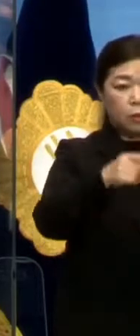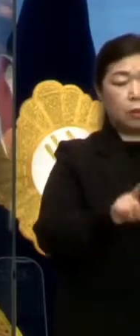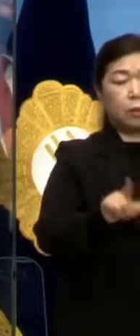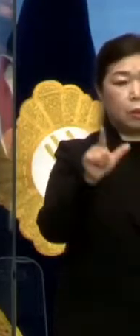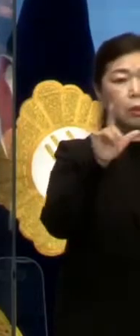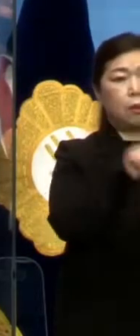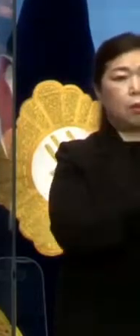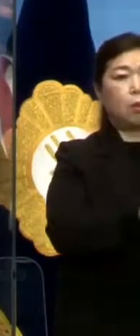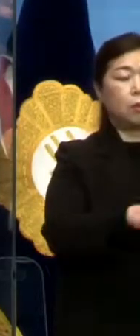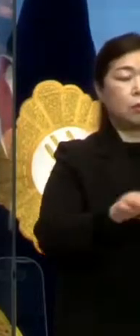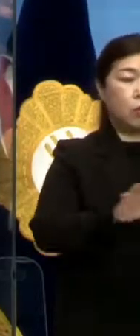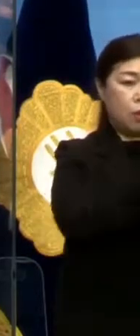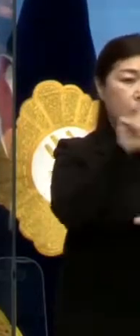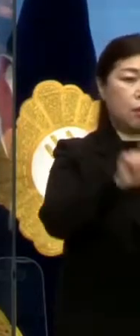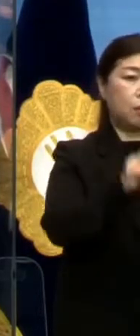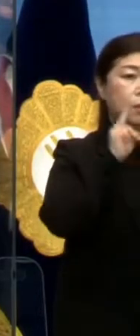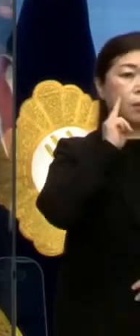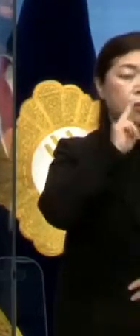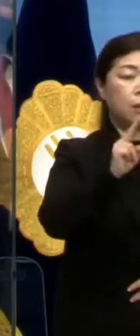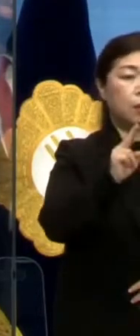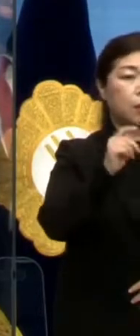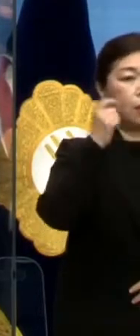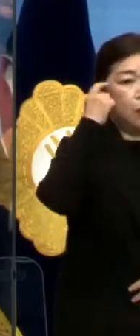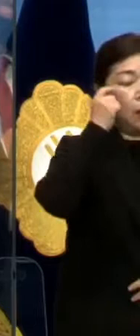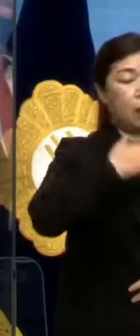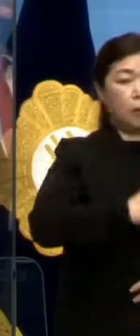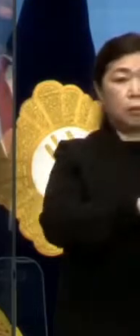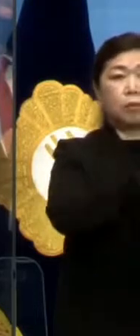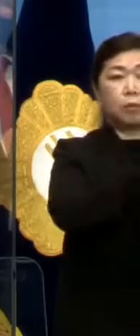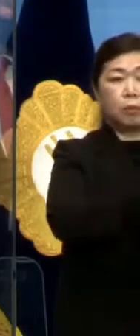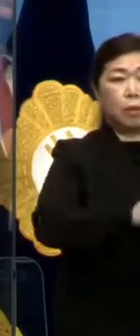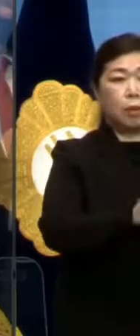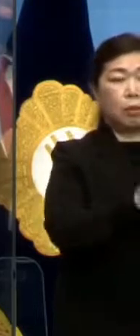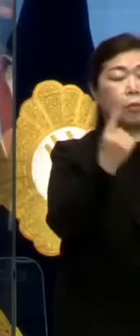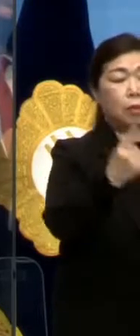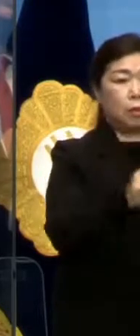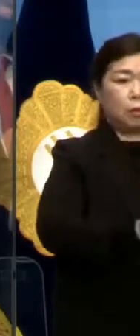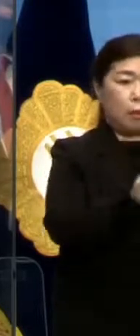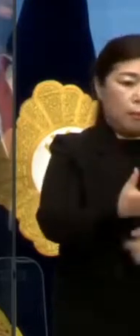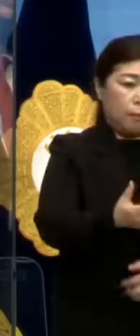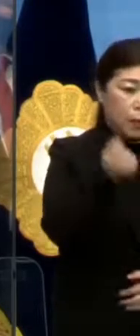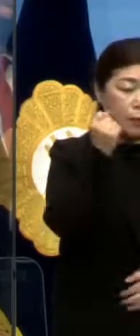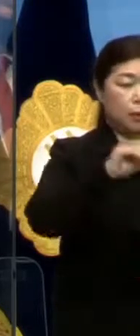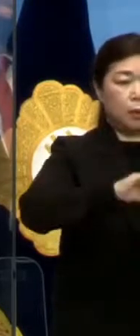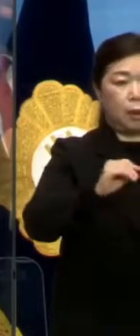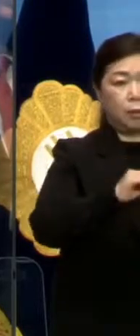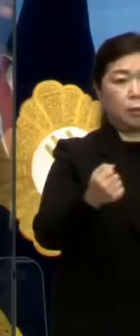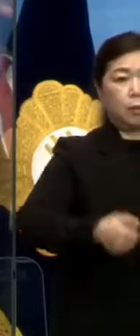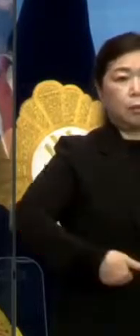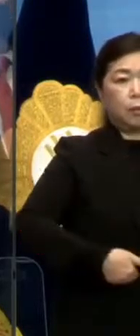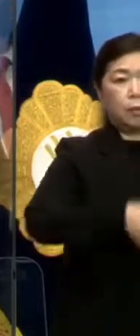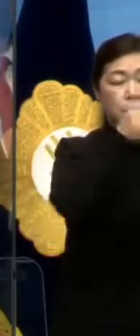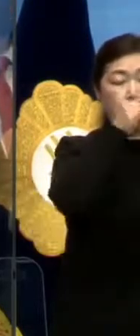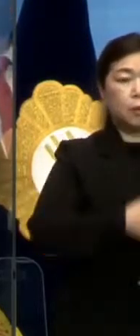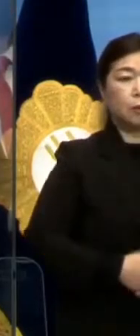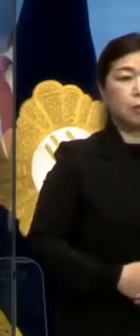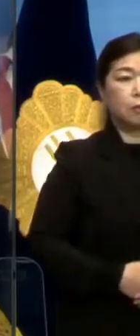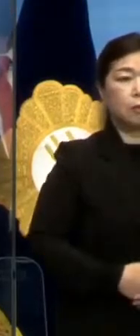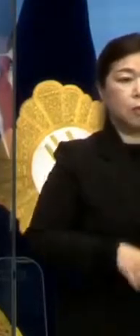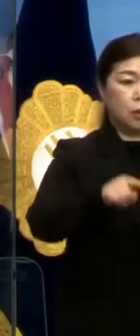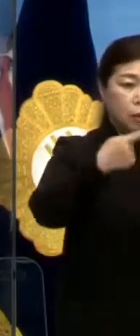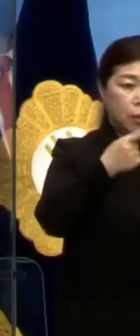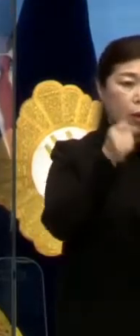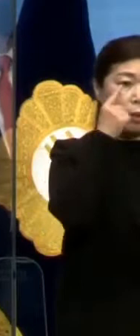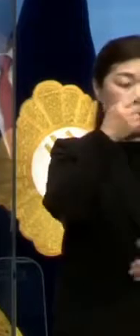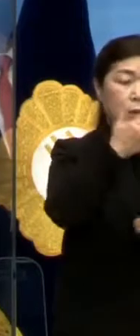더욱 심각할 가능성이 크다는 점을 고려하면 무엇보다도 발빠른 대응이 필요합니다. 설 명절을